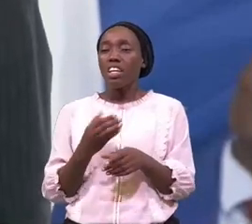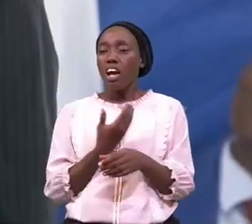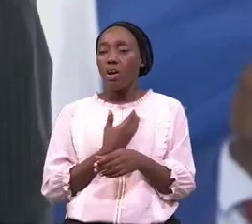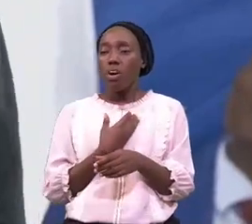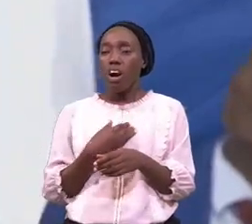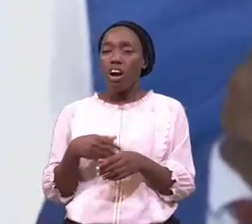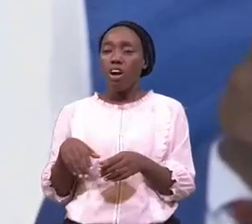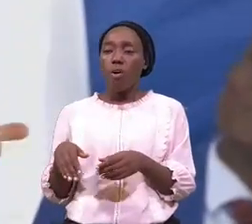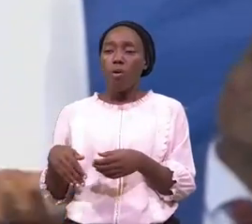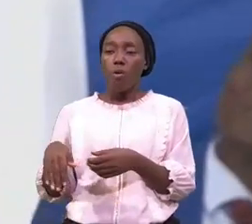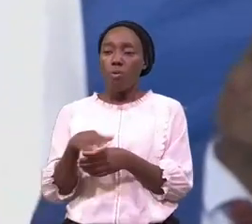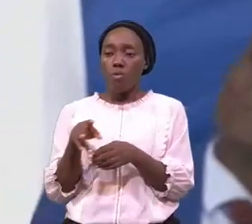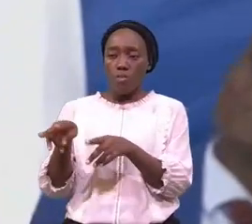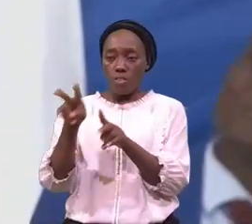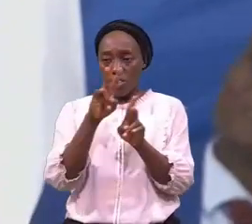notre responsable.